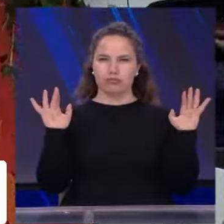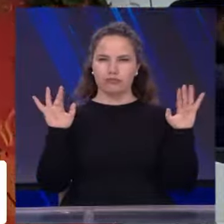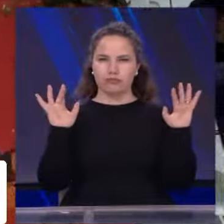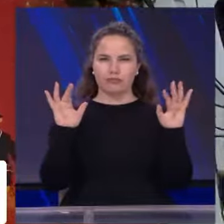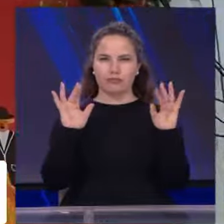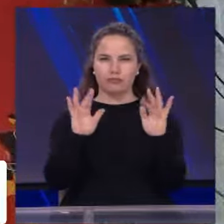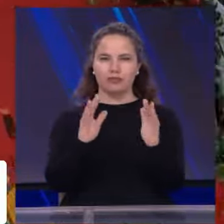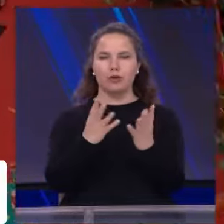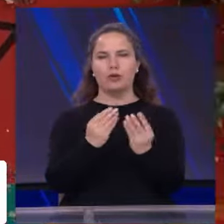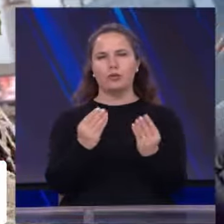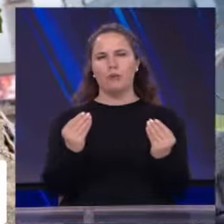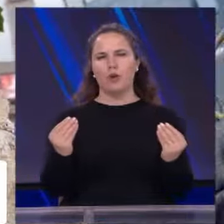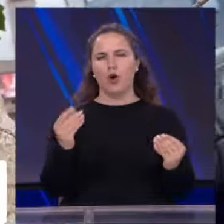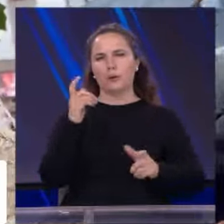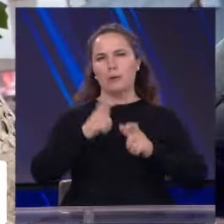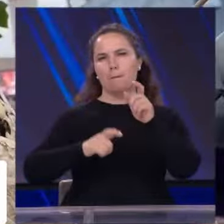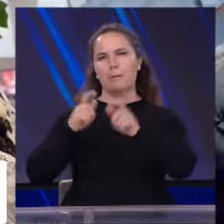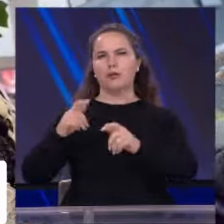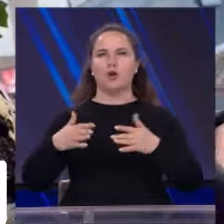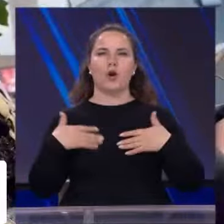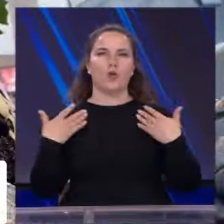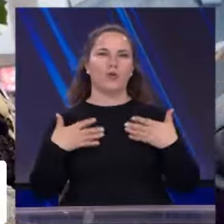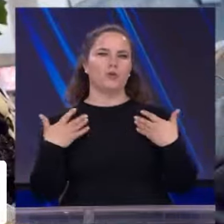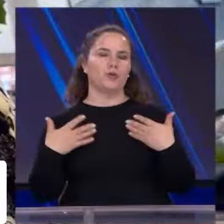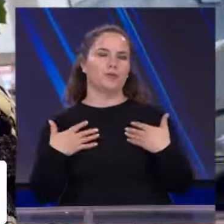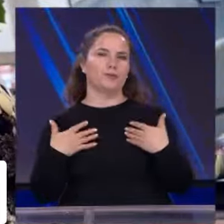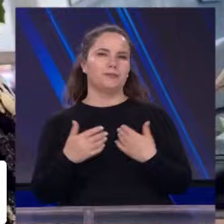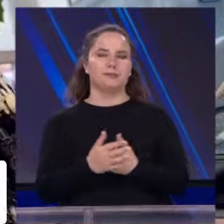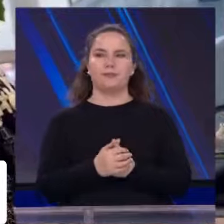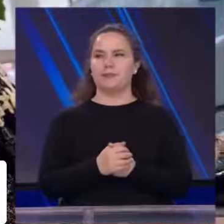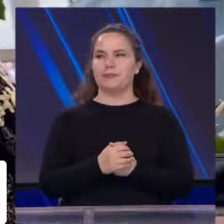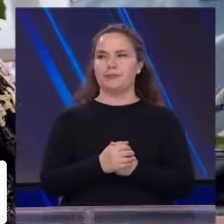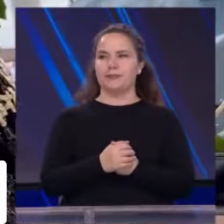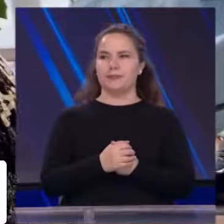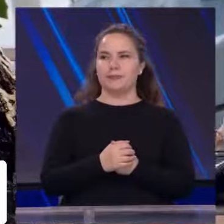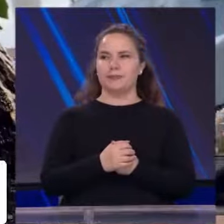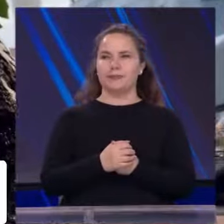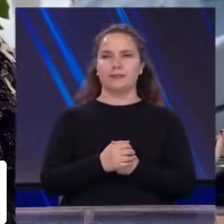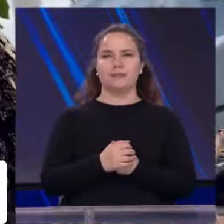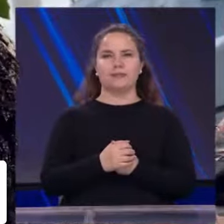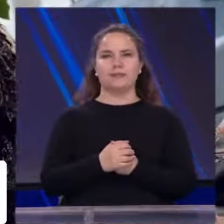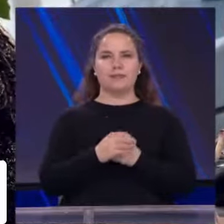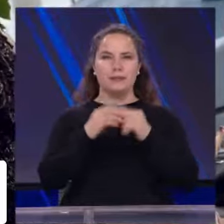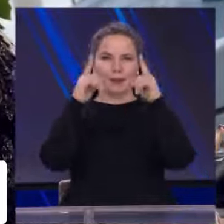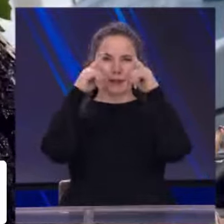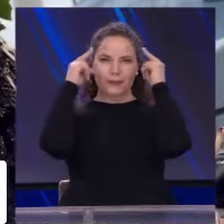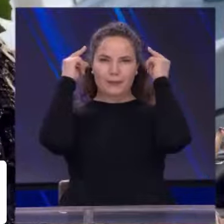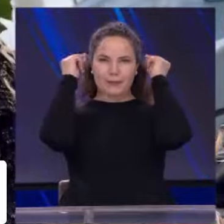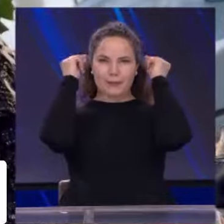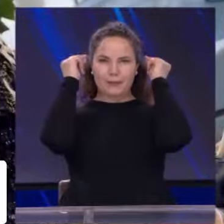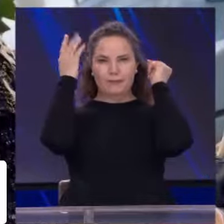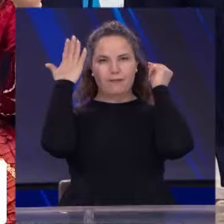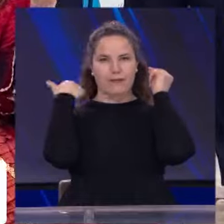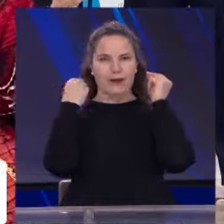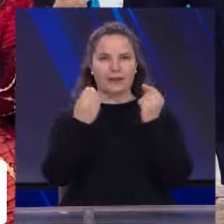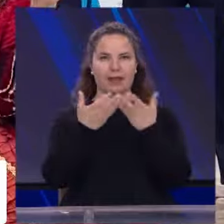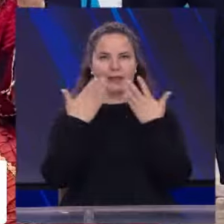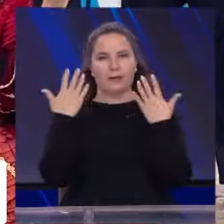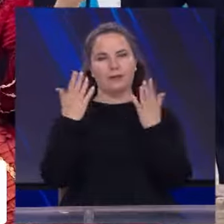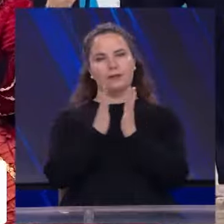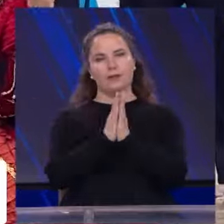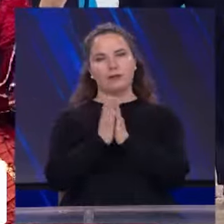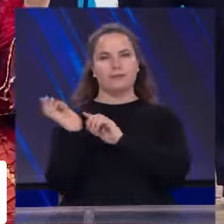famshme, karnavalet. Të mlidhemi i madhe i vogël, të kjajm dertet, e të kjajm halet. Një